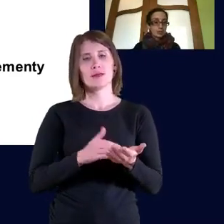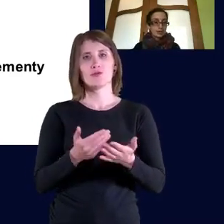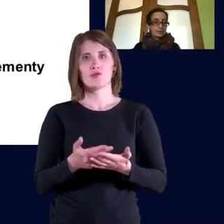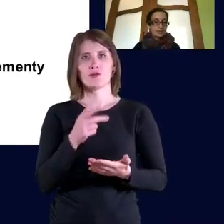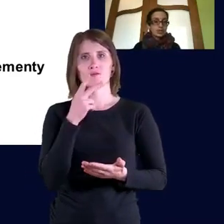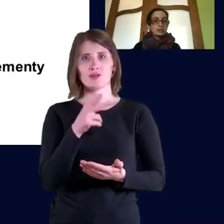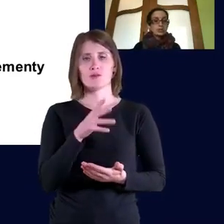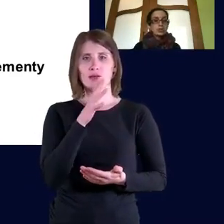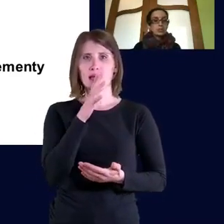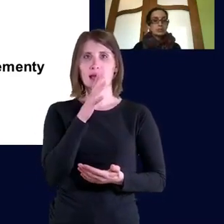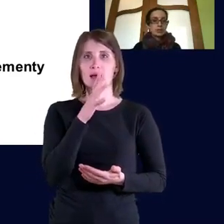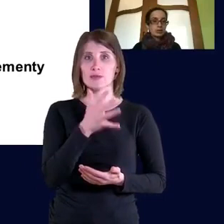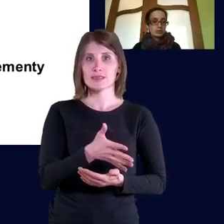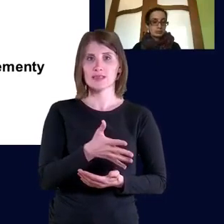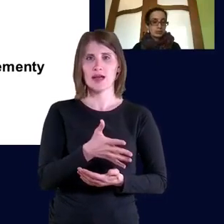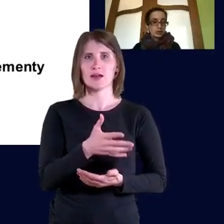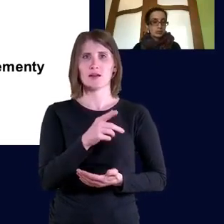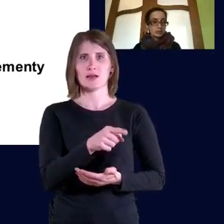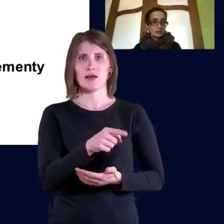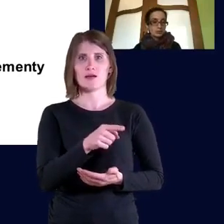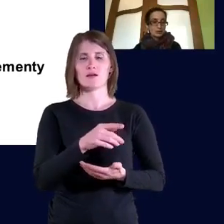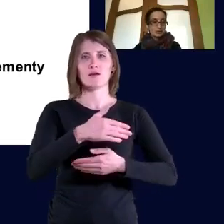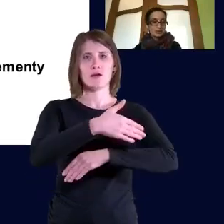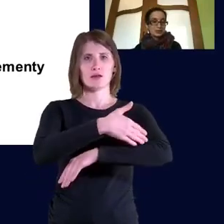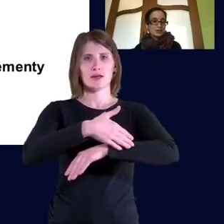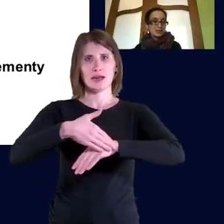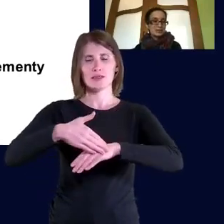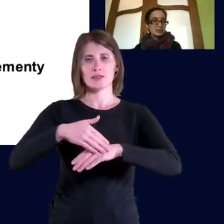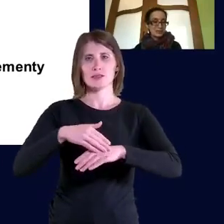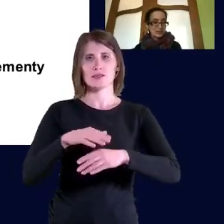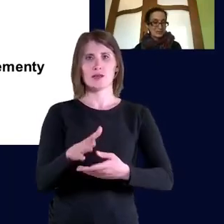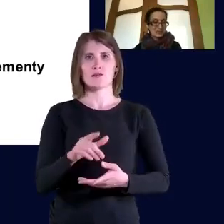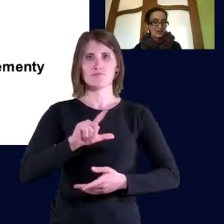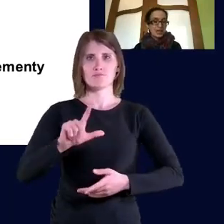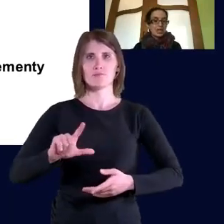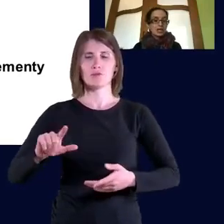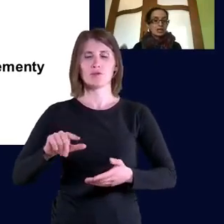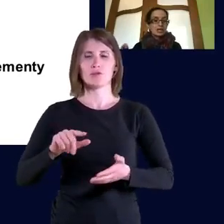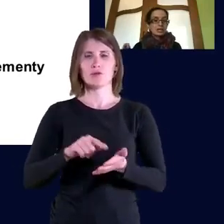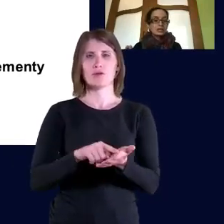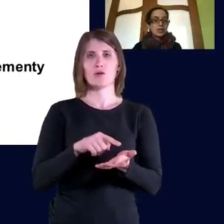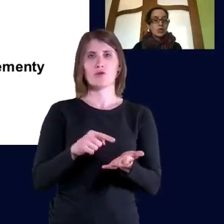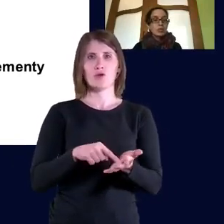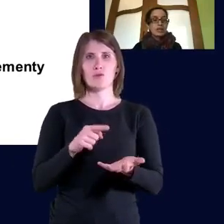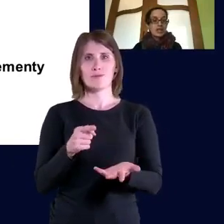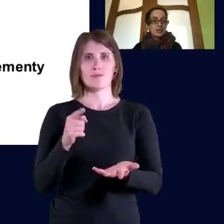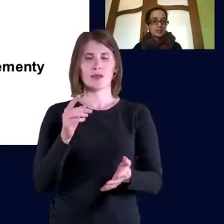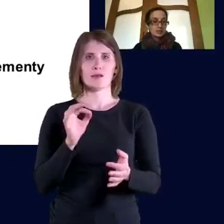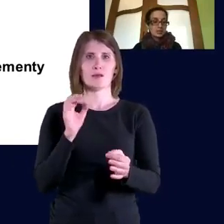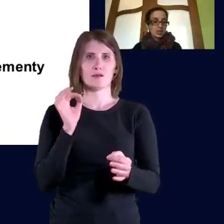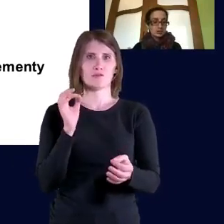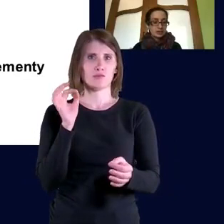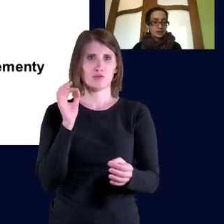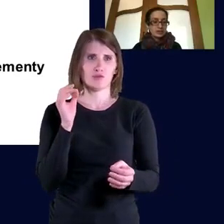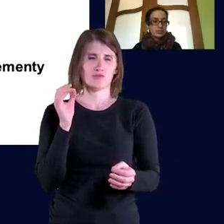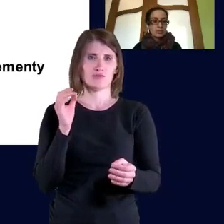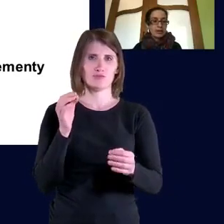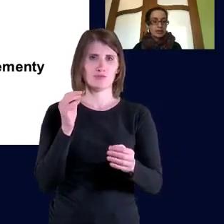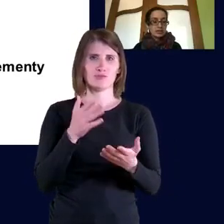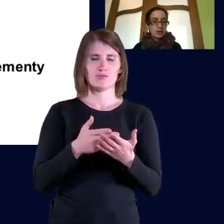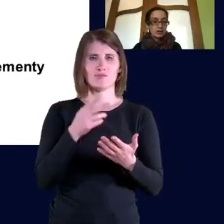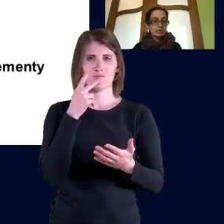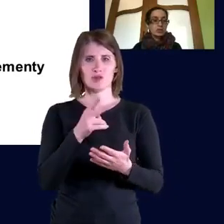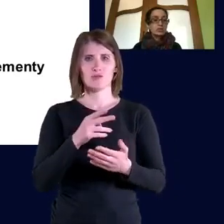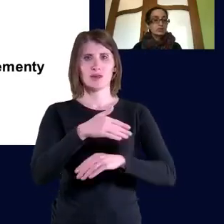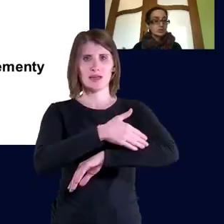mocno poszarpane Nie robimy tego nie robimy tworzymy tej chwili dosłownie tylko upraszczamy ten kształt ten